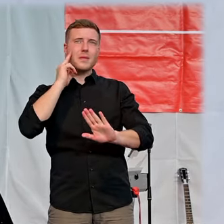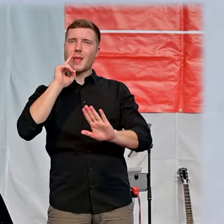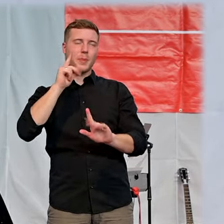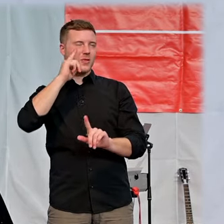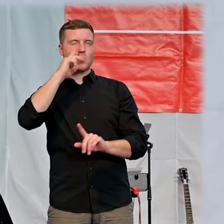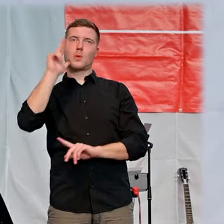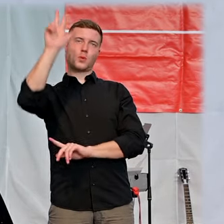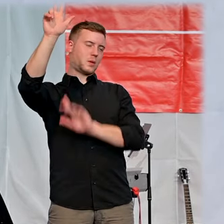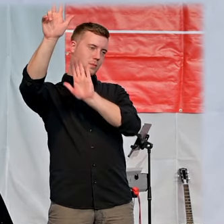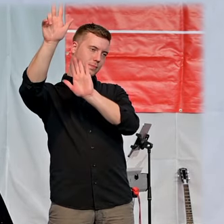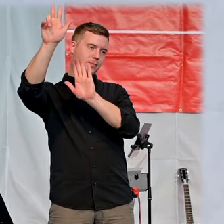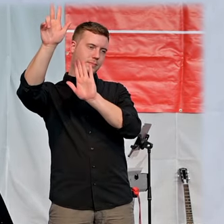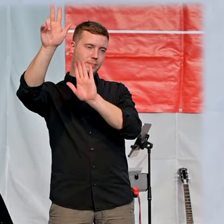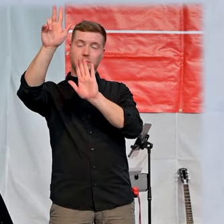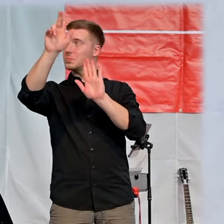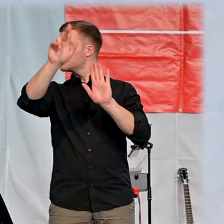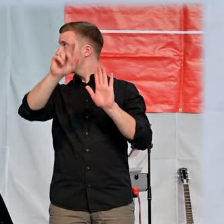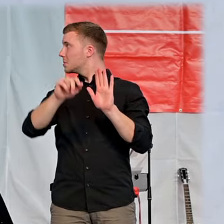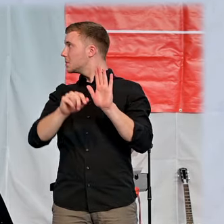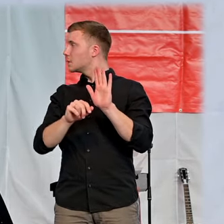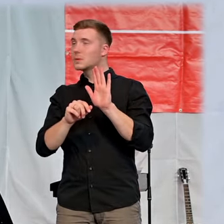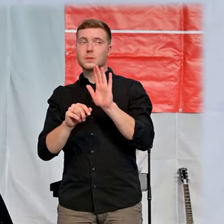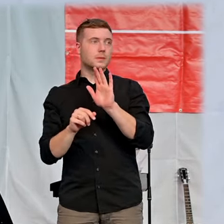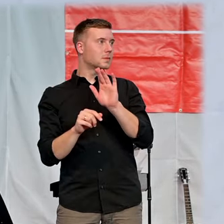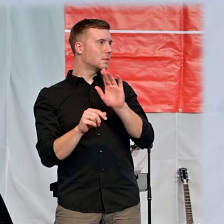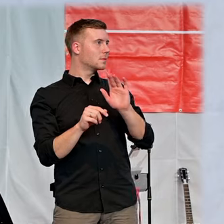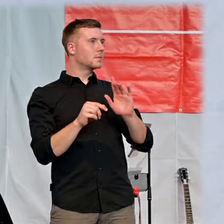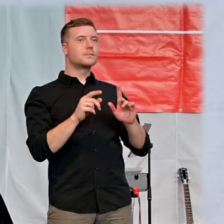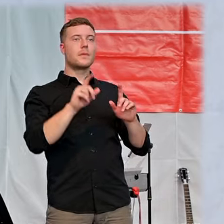weiß nicht, ist das eingeblendet, dieser Vers? Nein, ne?